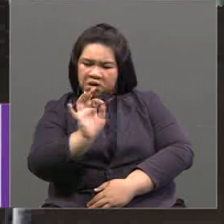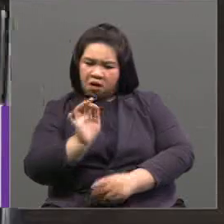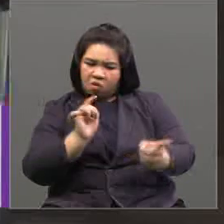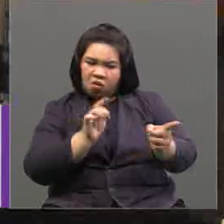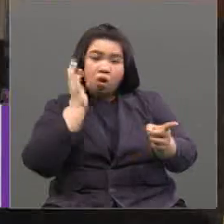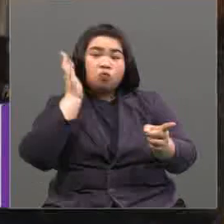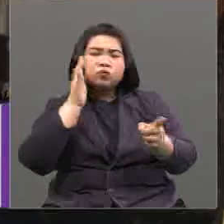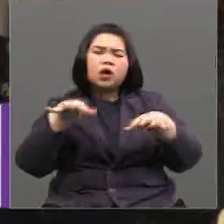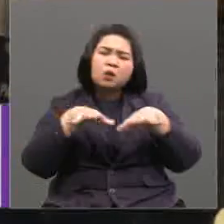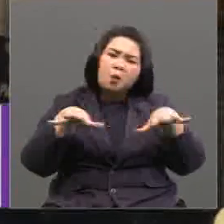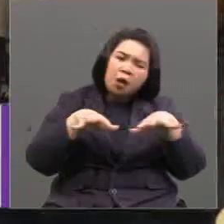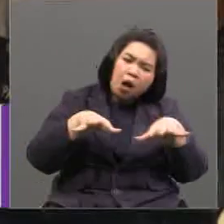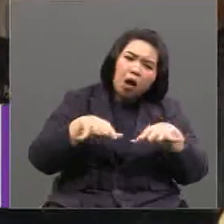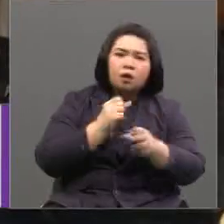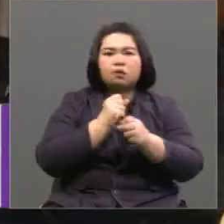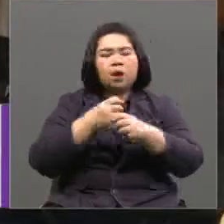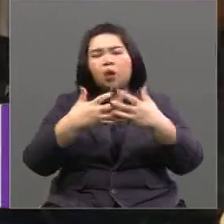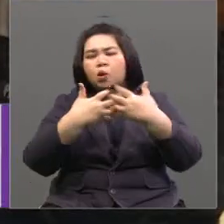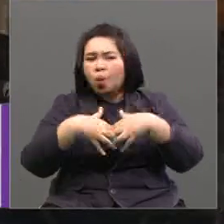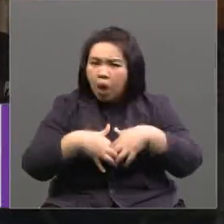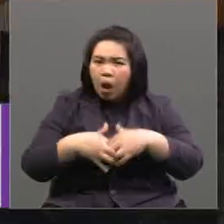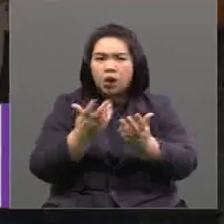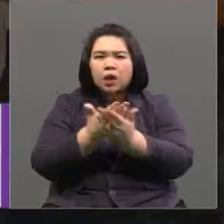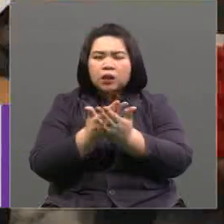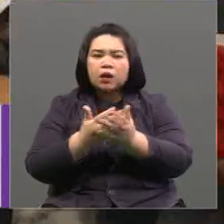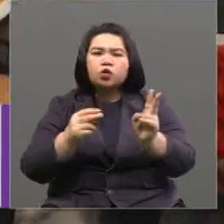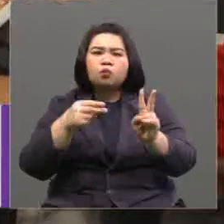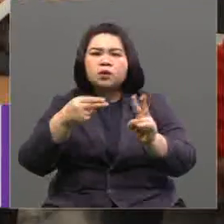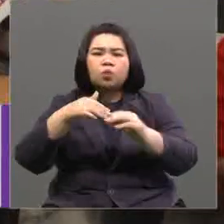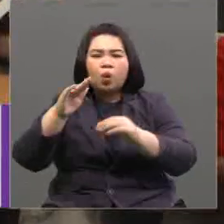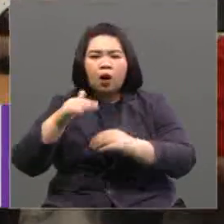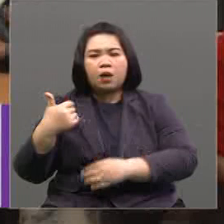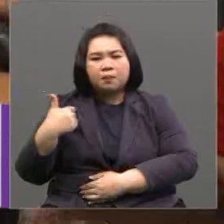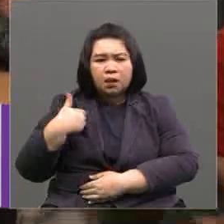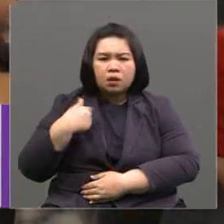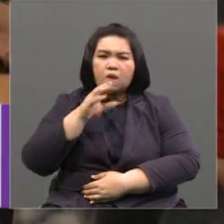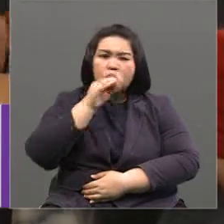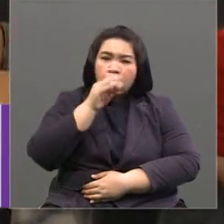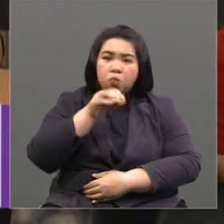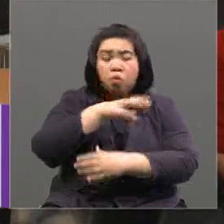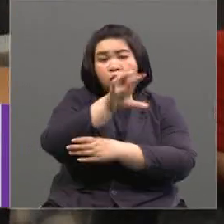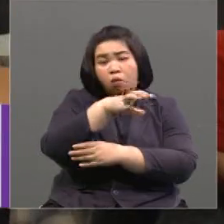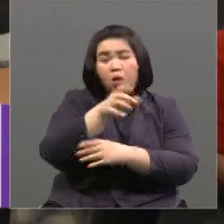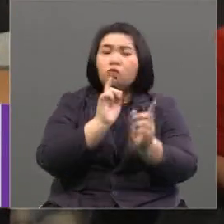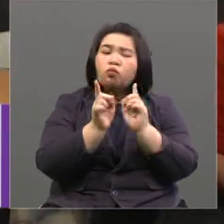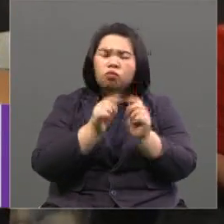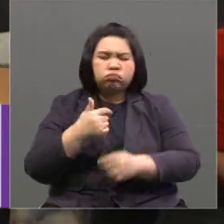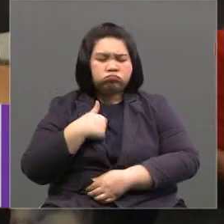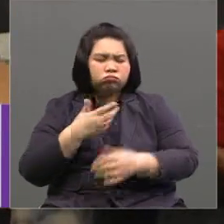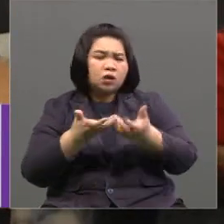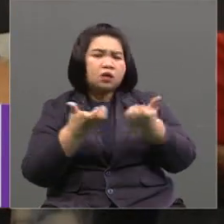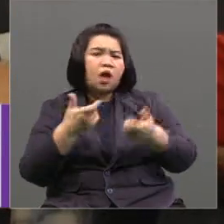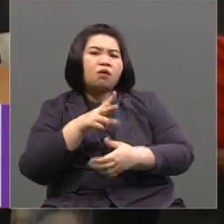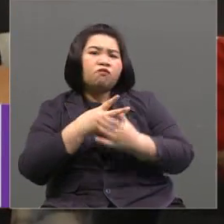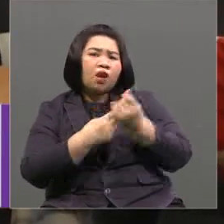เป็นผู้ชายซื่อๆทำงานโรงงานเงินเดือนเนี่ย 20,000 ต้นๆมีการพูดจาหวานล้อมว่าเพิ่งเลิกกับแฟนเก่